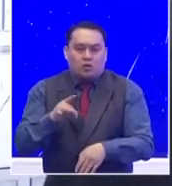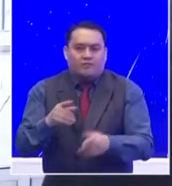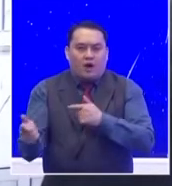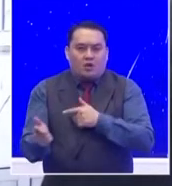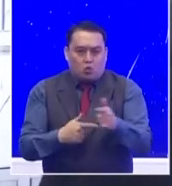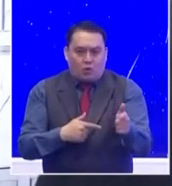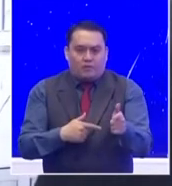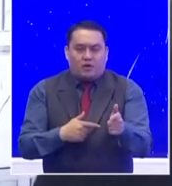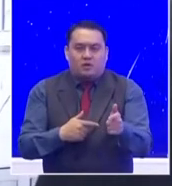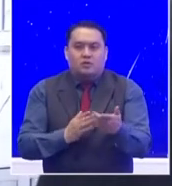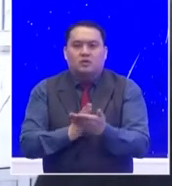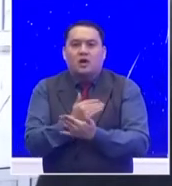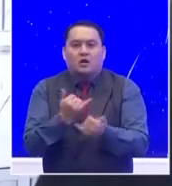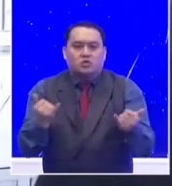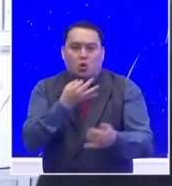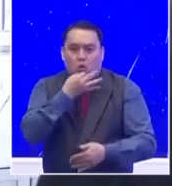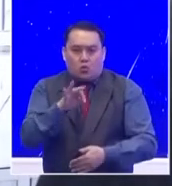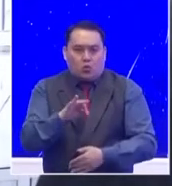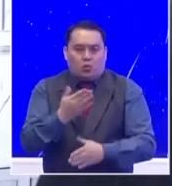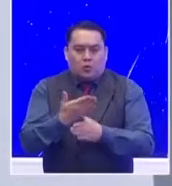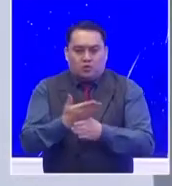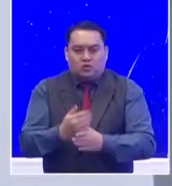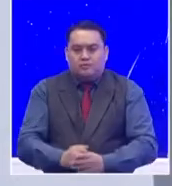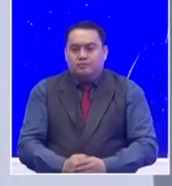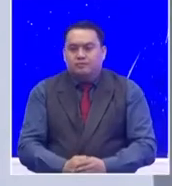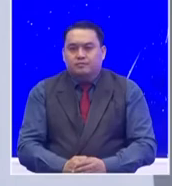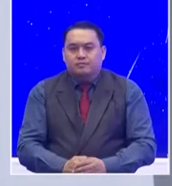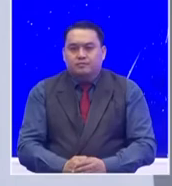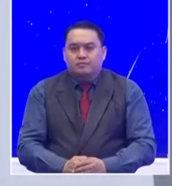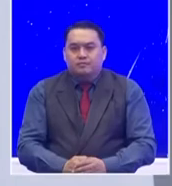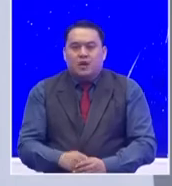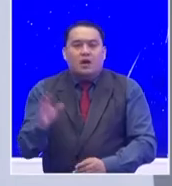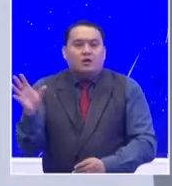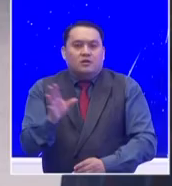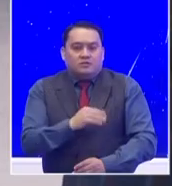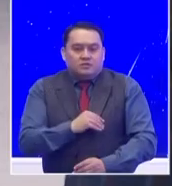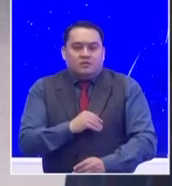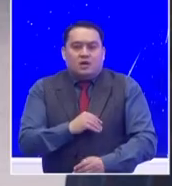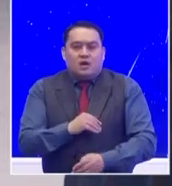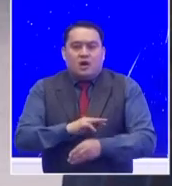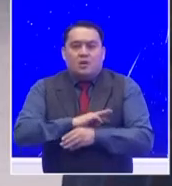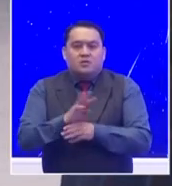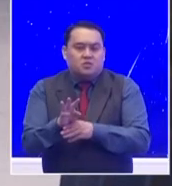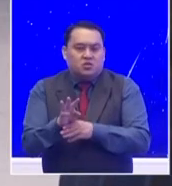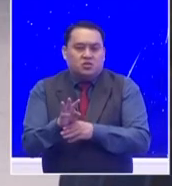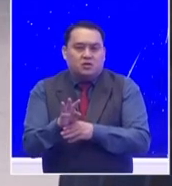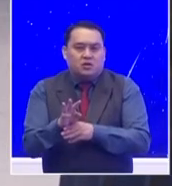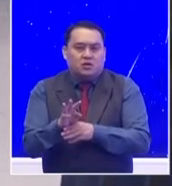готовы оказывать населению любую медицинскую помощь. Все санитарно-карантинные пункты оснащены